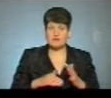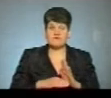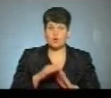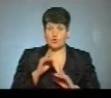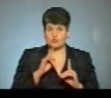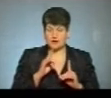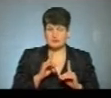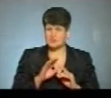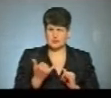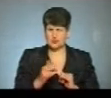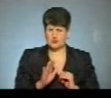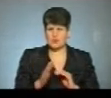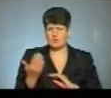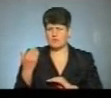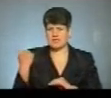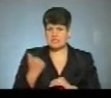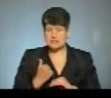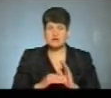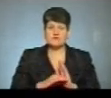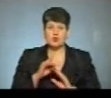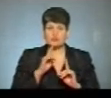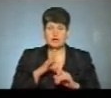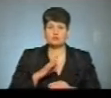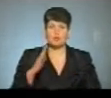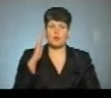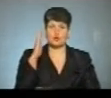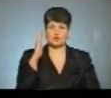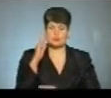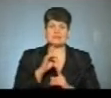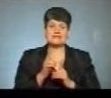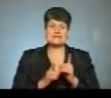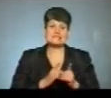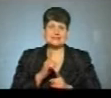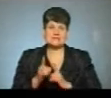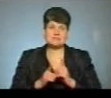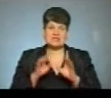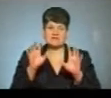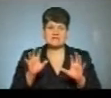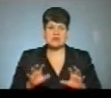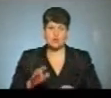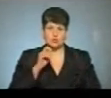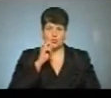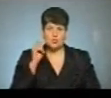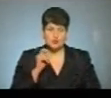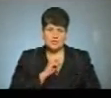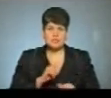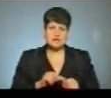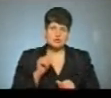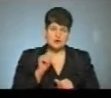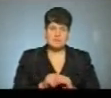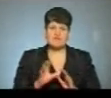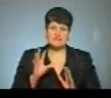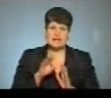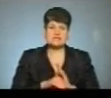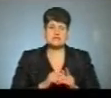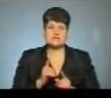не сьогодні, а попередній тиждень Верховною Радою було проголосовано зміни до законів України. Зокрема, внесені зміни до